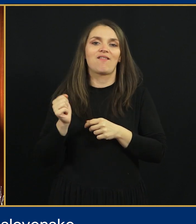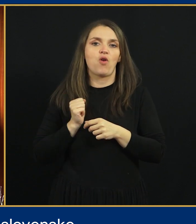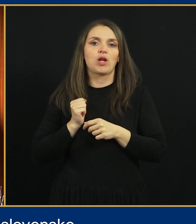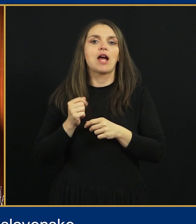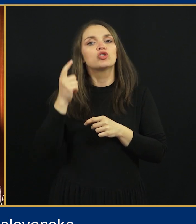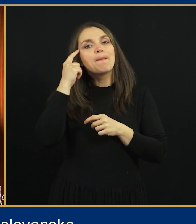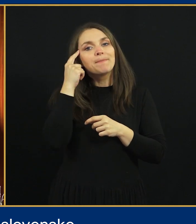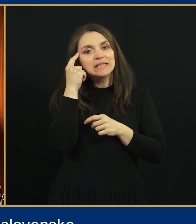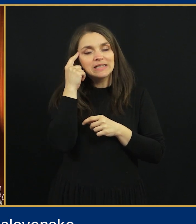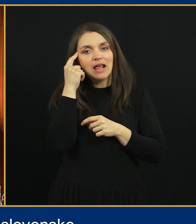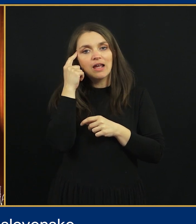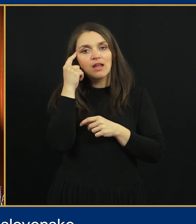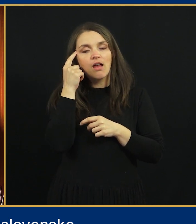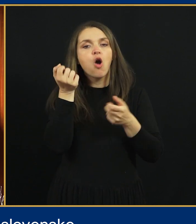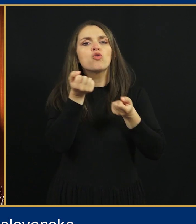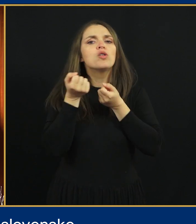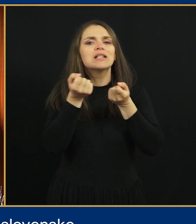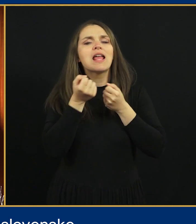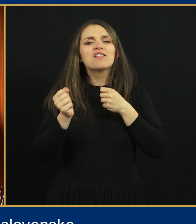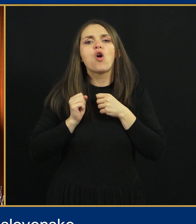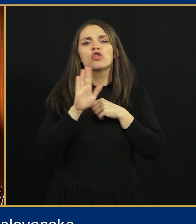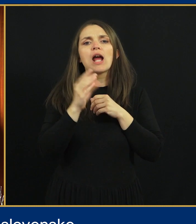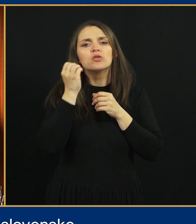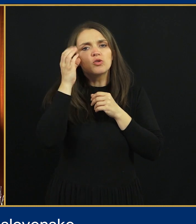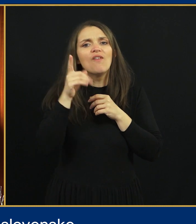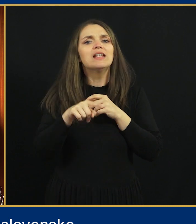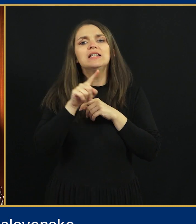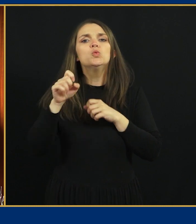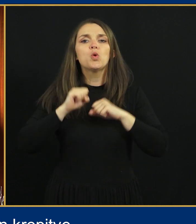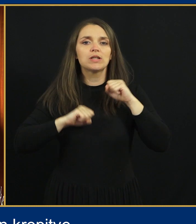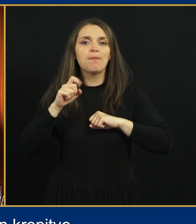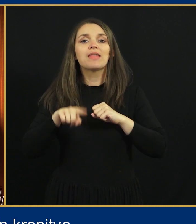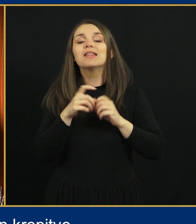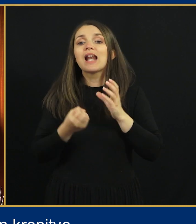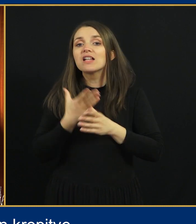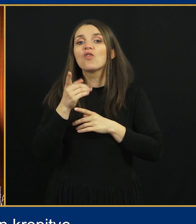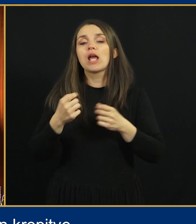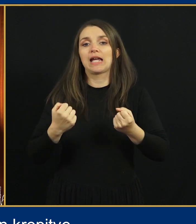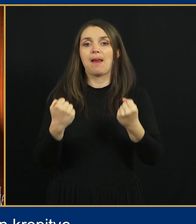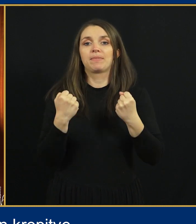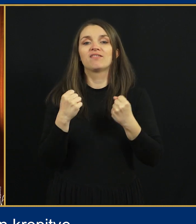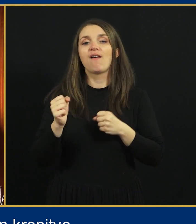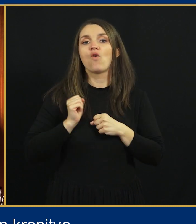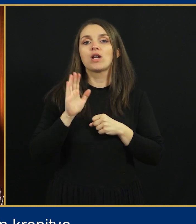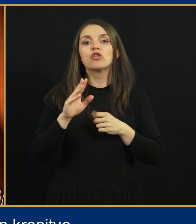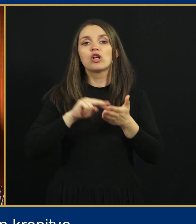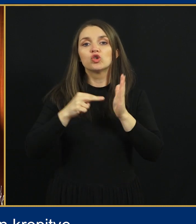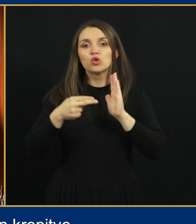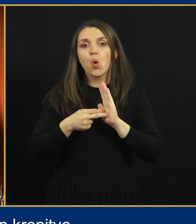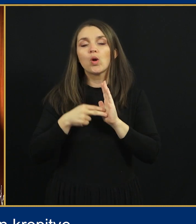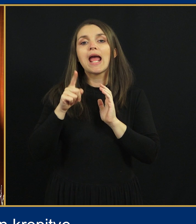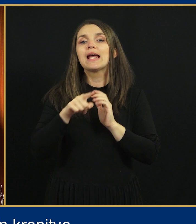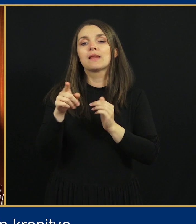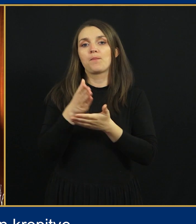slovenske vojaške misli, nosilec vojaškega izobraževanja in usposabljanja ter razvoja in krepitve vojaške